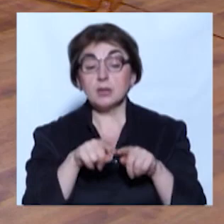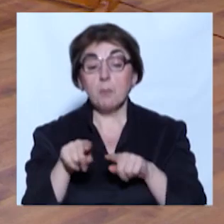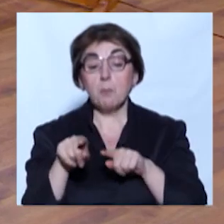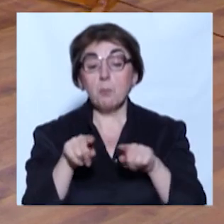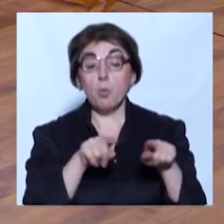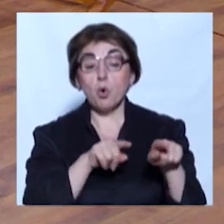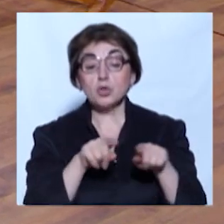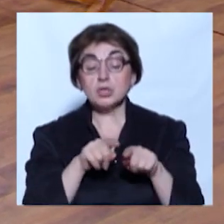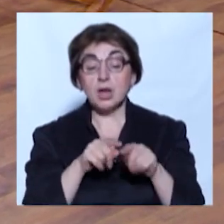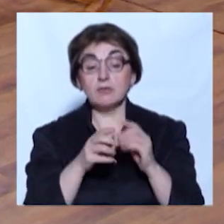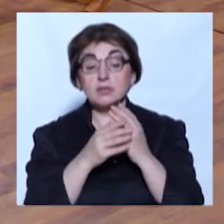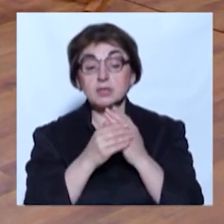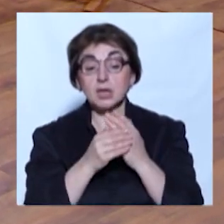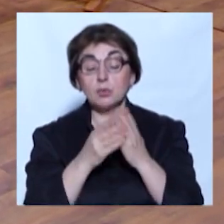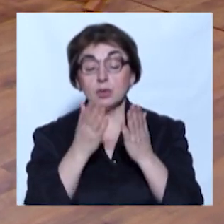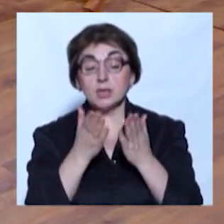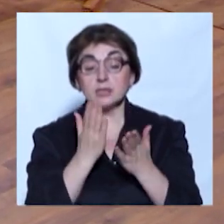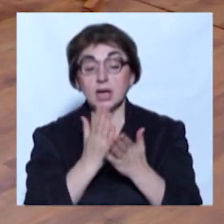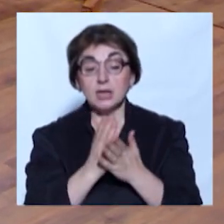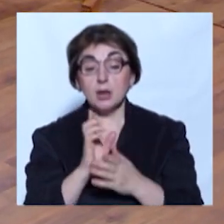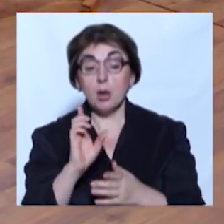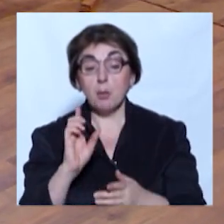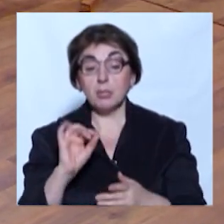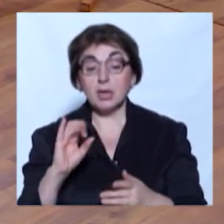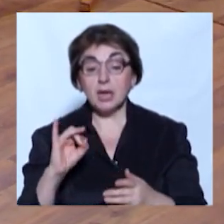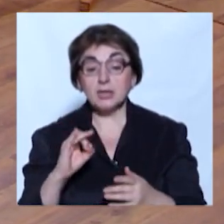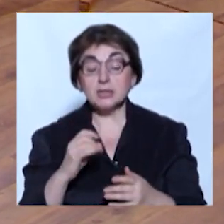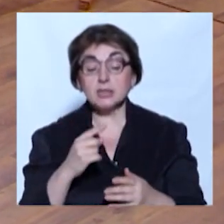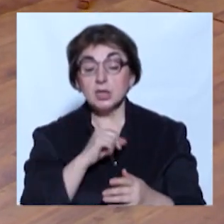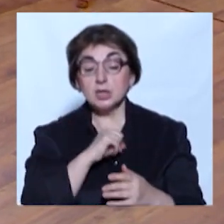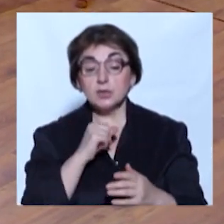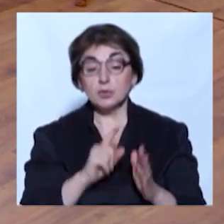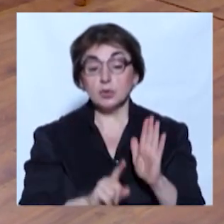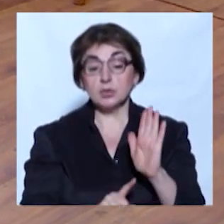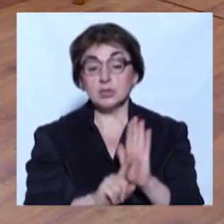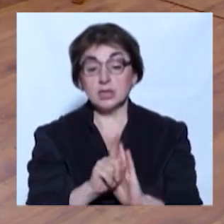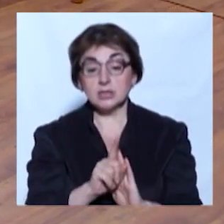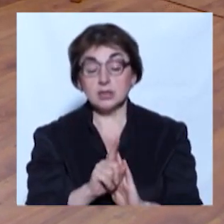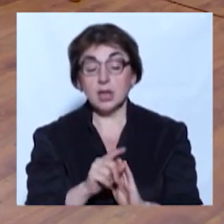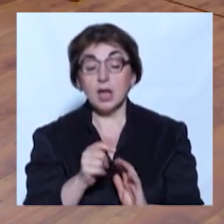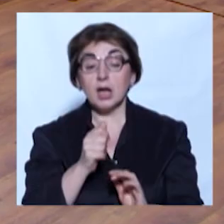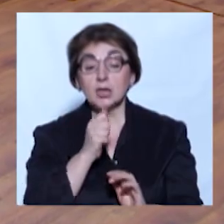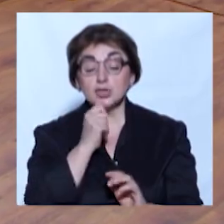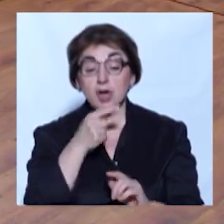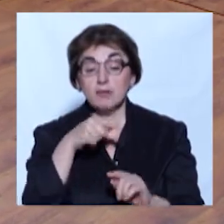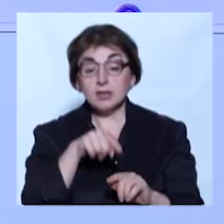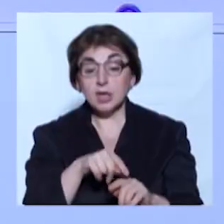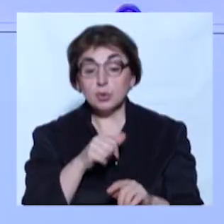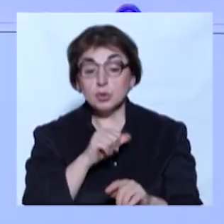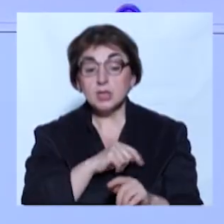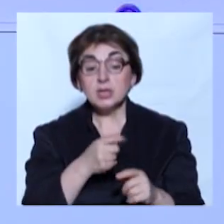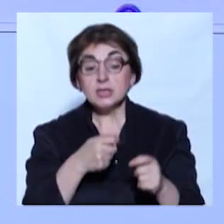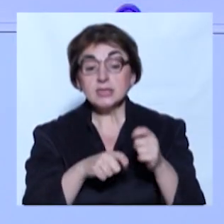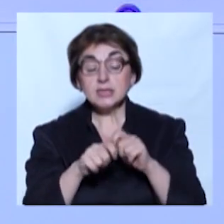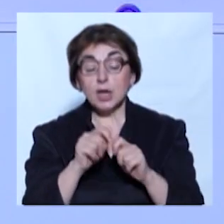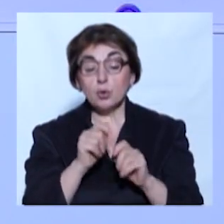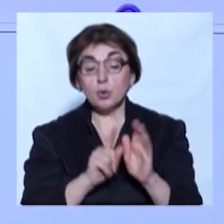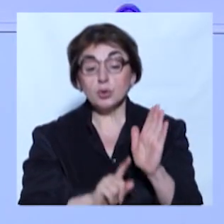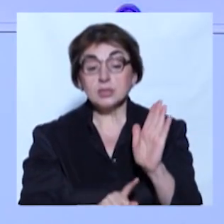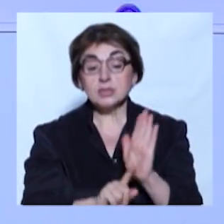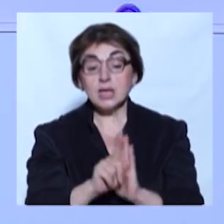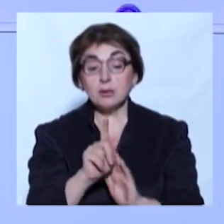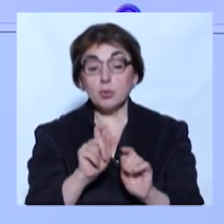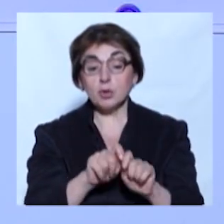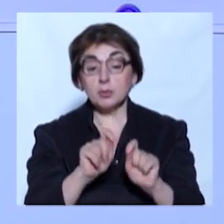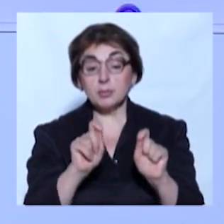სხეული, სწორედ წარმოადგენს ბგერის წყაროს. Მოდით ახლა ჩავატაროთ ცდა იმის დასადგენად, როგორ წარმოიქმნება